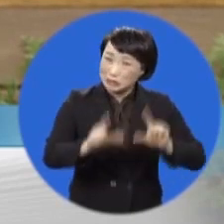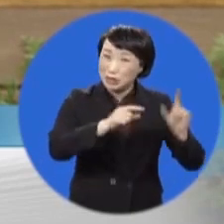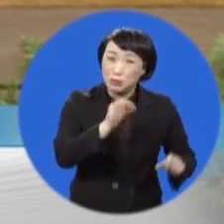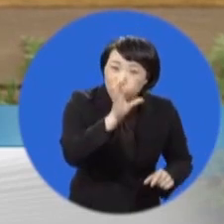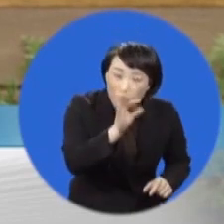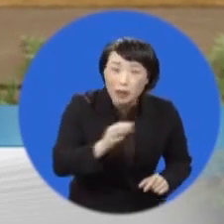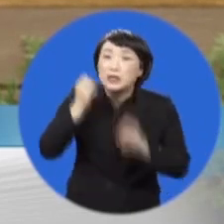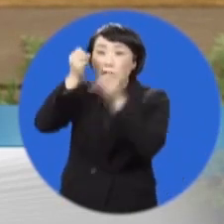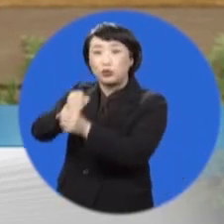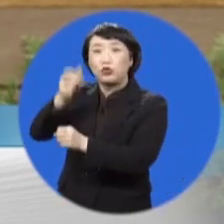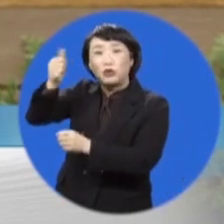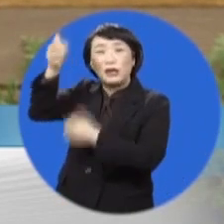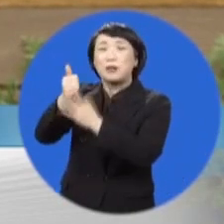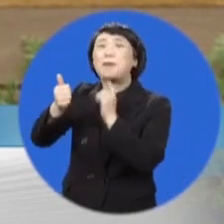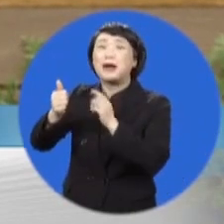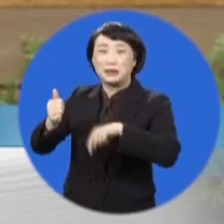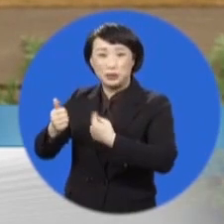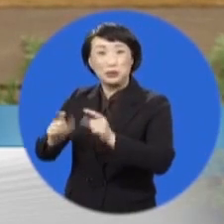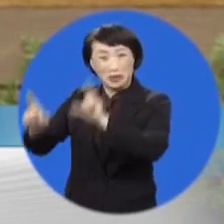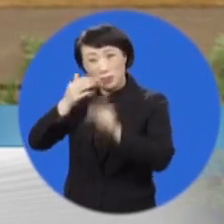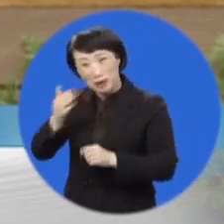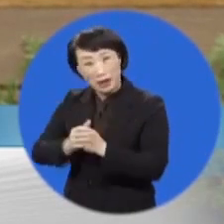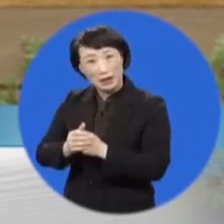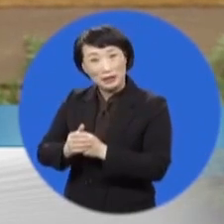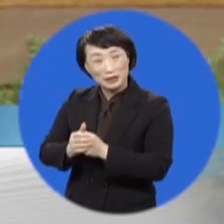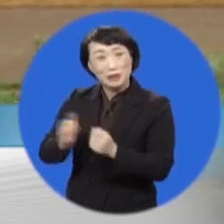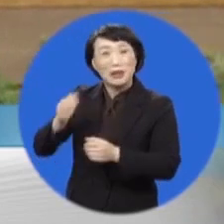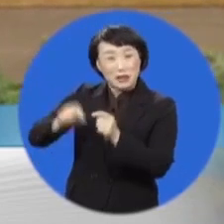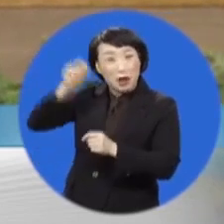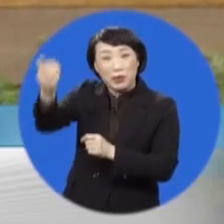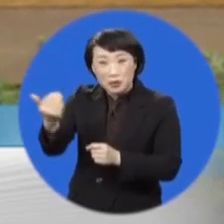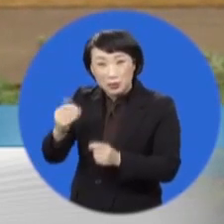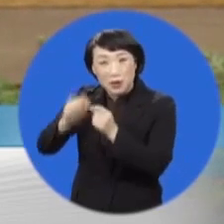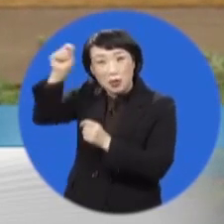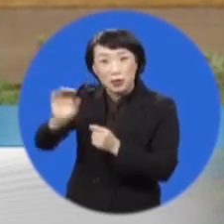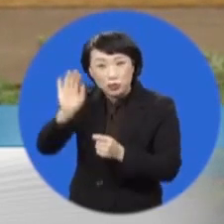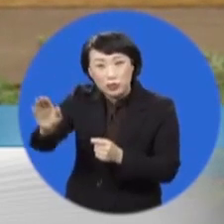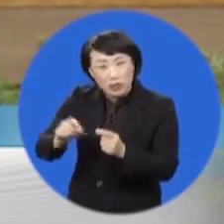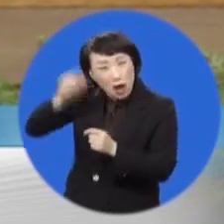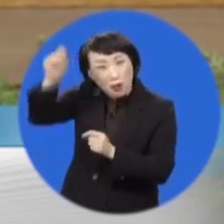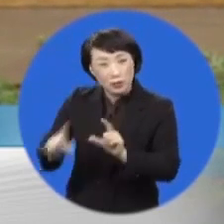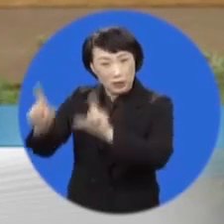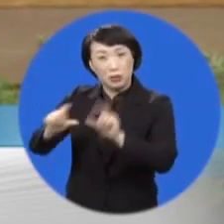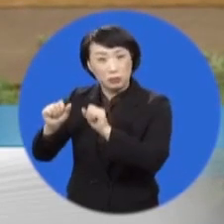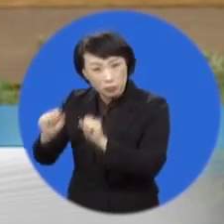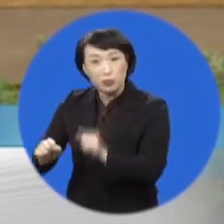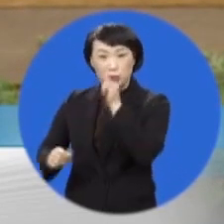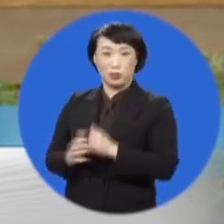스스로 살 수 하나의 먼스 소풍 4 지기 때문에 영원 전부터 영어 후 까기 영원히 사신다